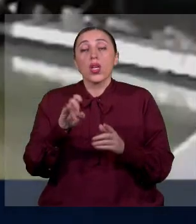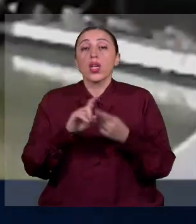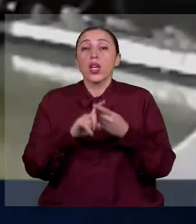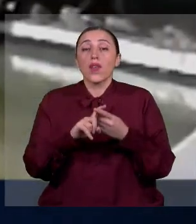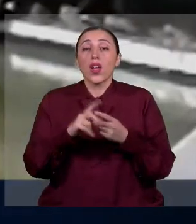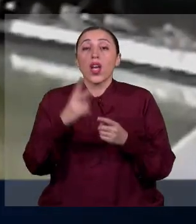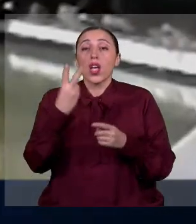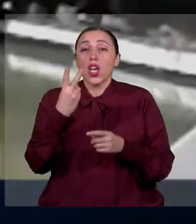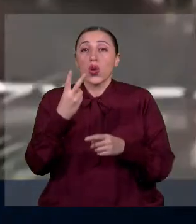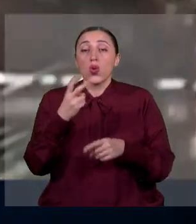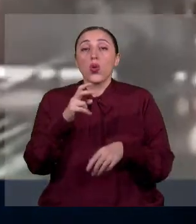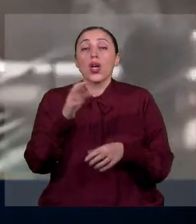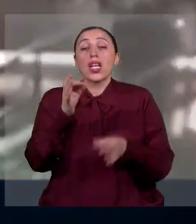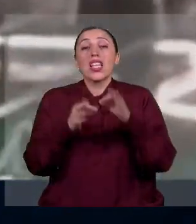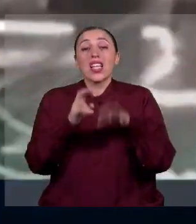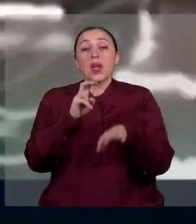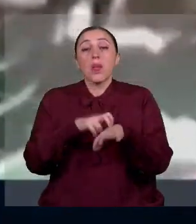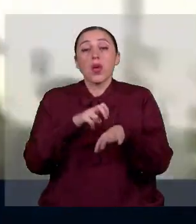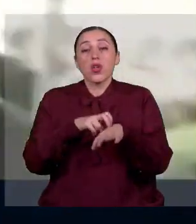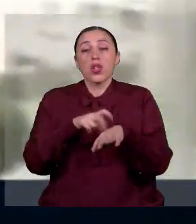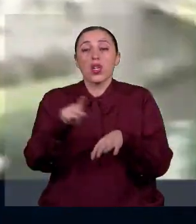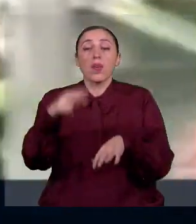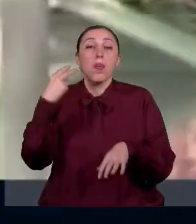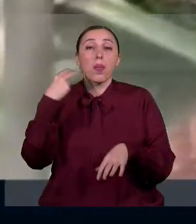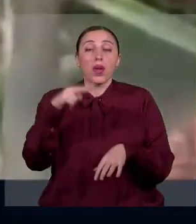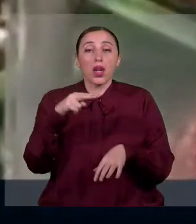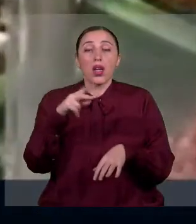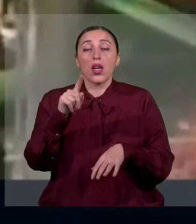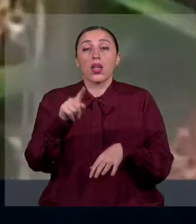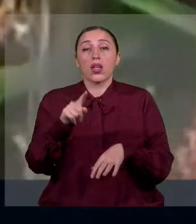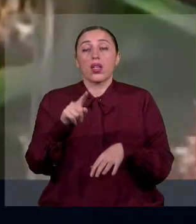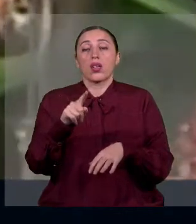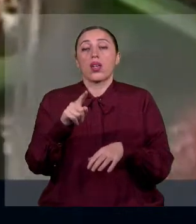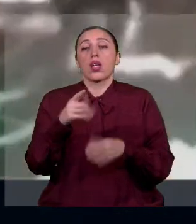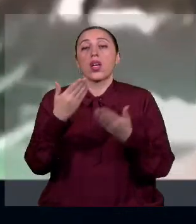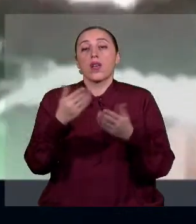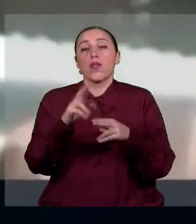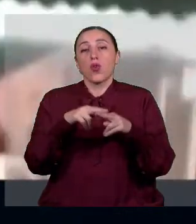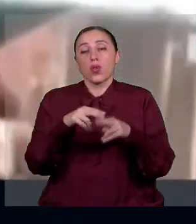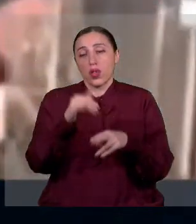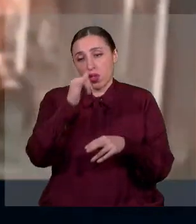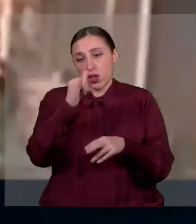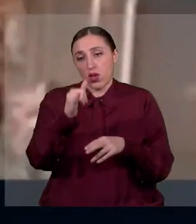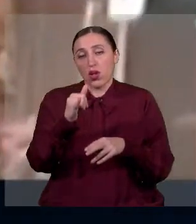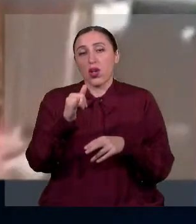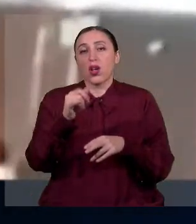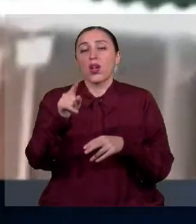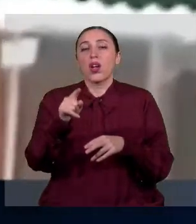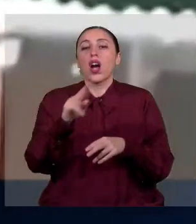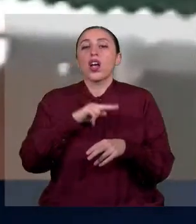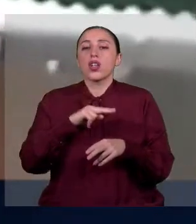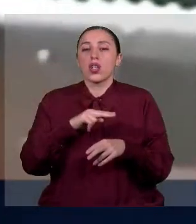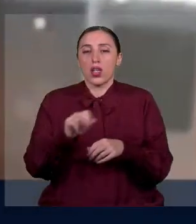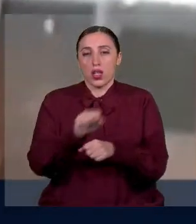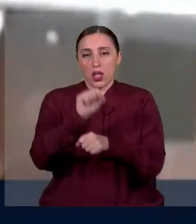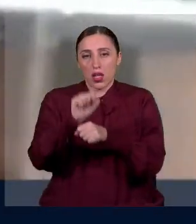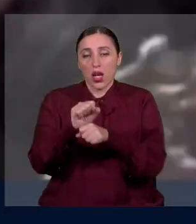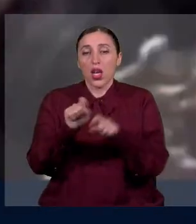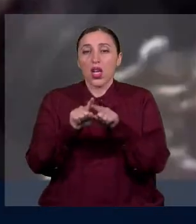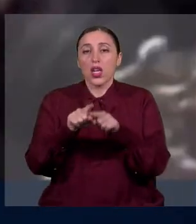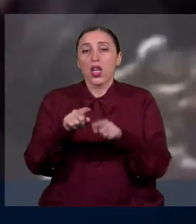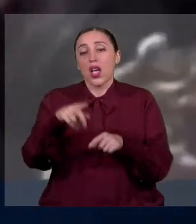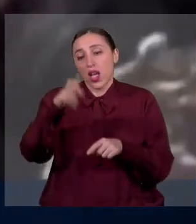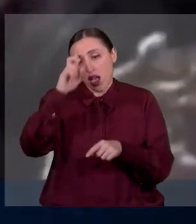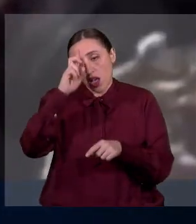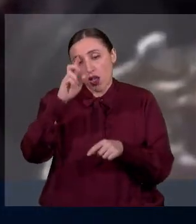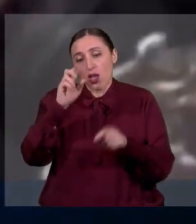երկու դատաբժշկների մեղադրանք է առաջադրվել, որպես խափանման միջոց ընտրվել է պաշտոնավարման կասեցումն, ինչպես նաև երկրից